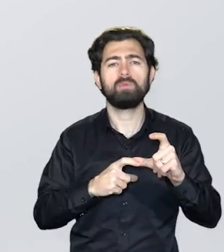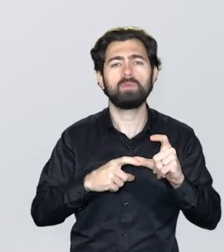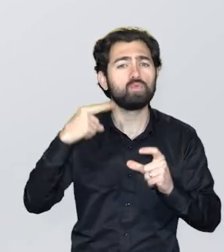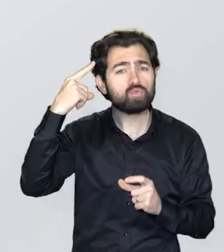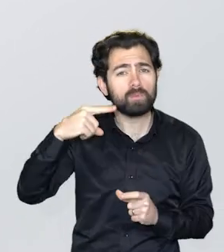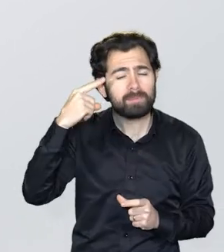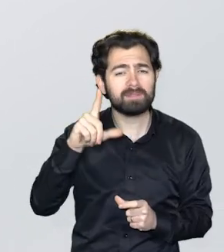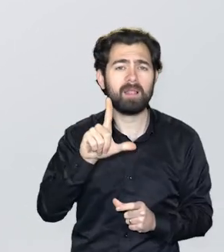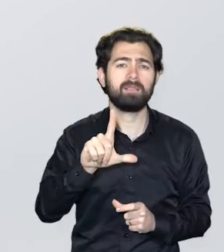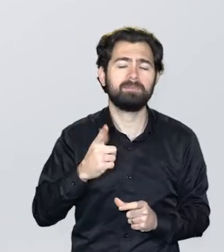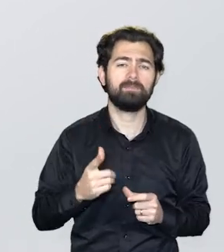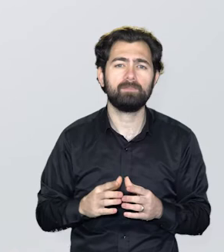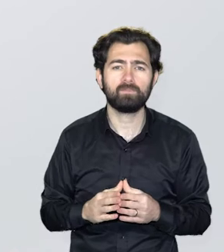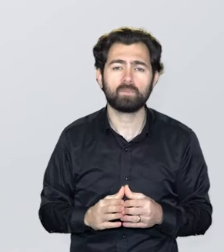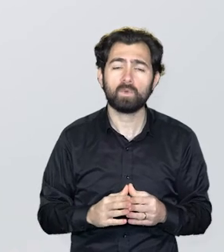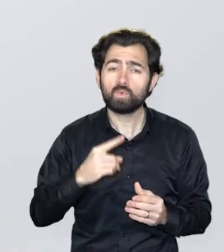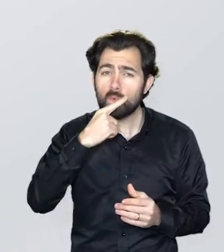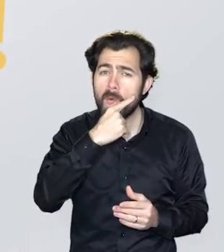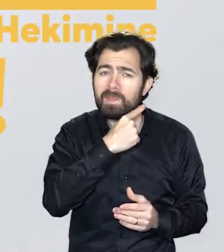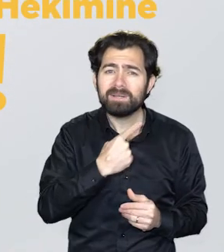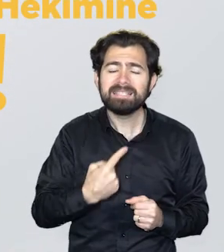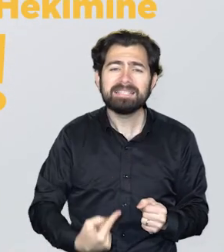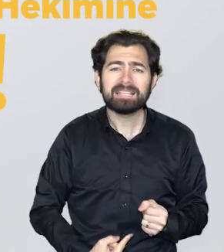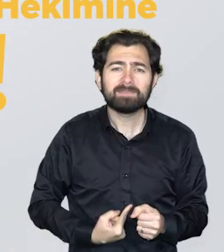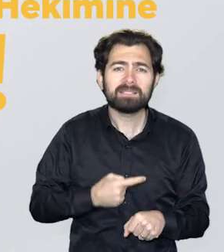sorularla tutumlarımızı şekillendirebiliriz.